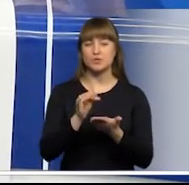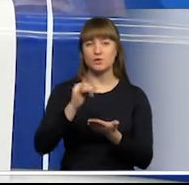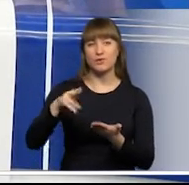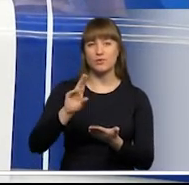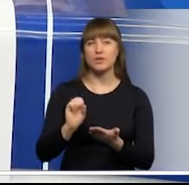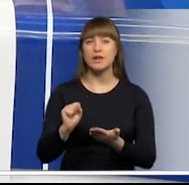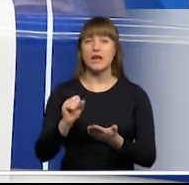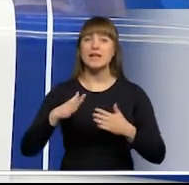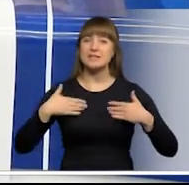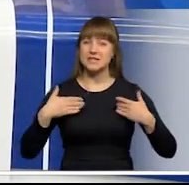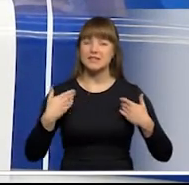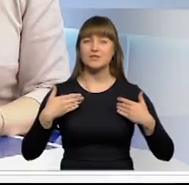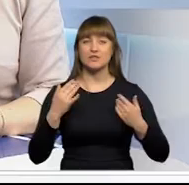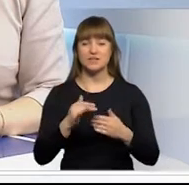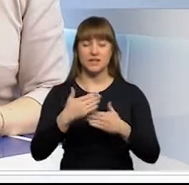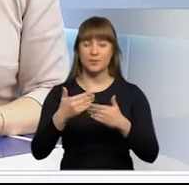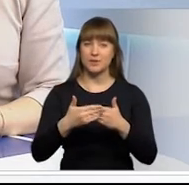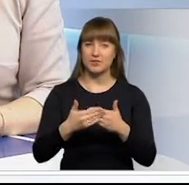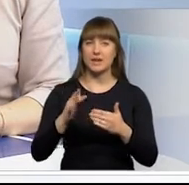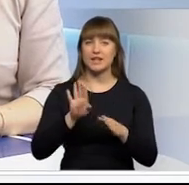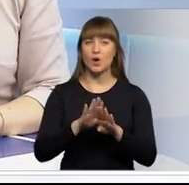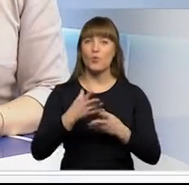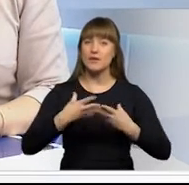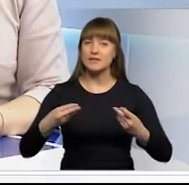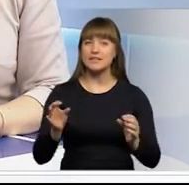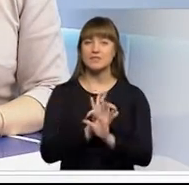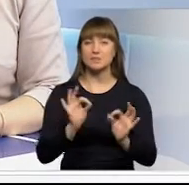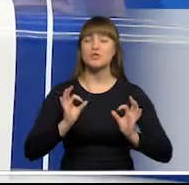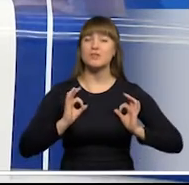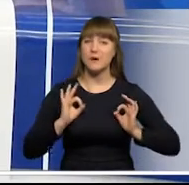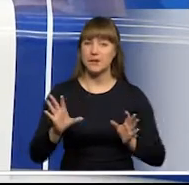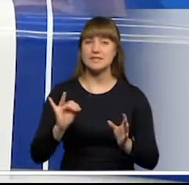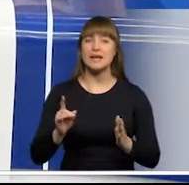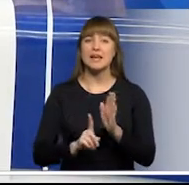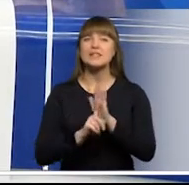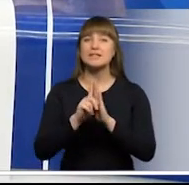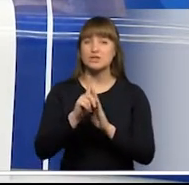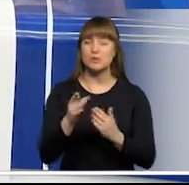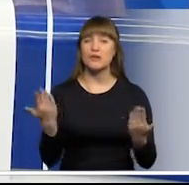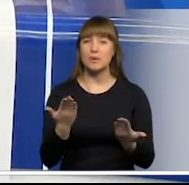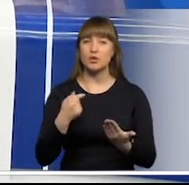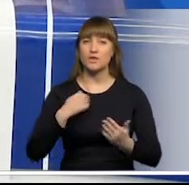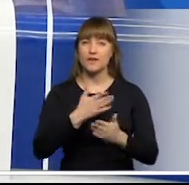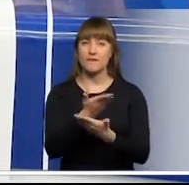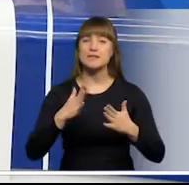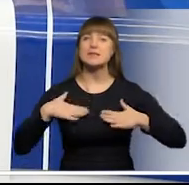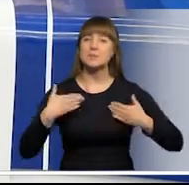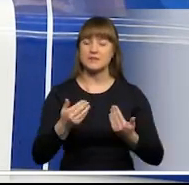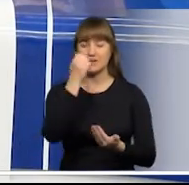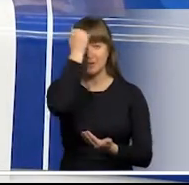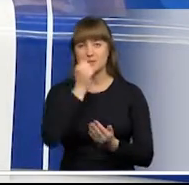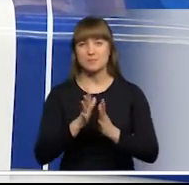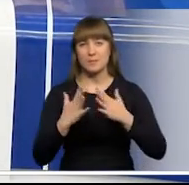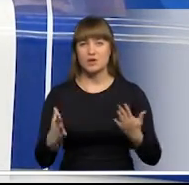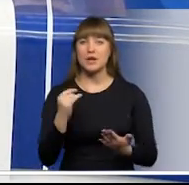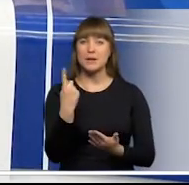вас приветствовать в преддверии такого замечательного весеннего праздника, и с наступлением которого я вас и поздравляю. Спасибо большое. И первый